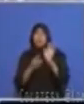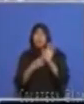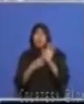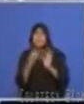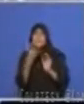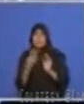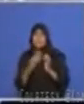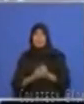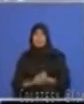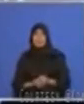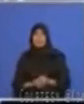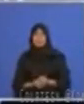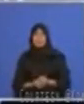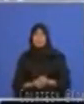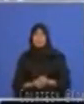4